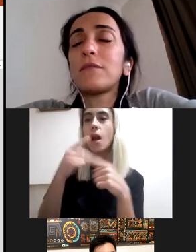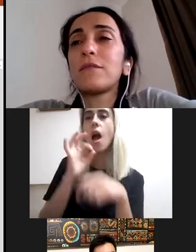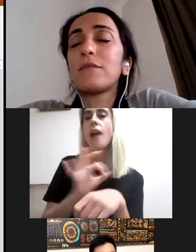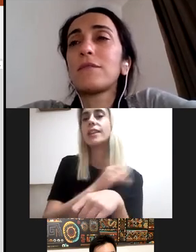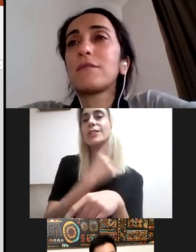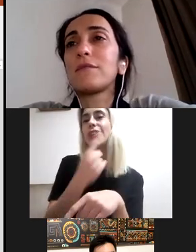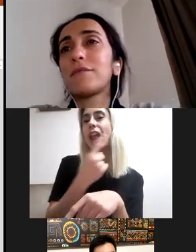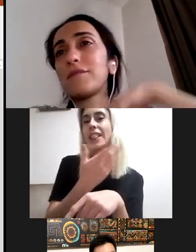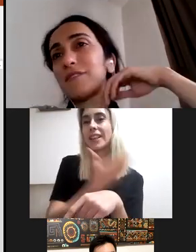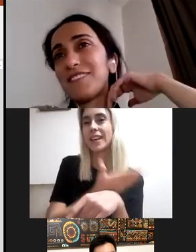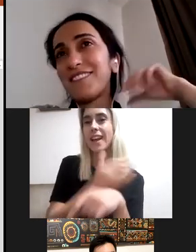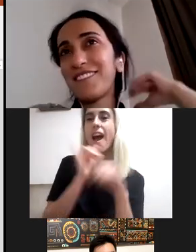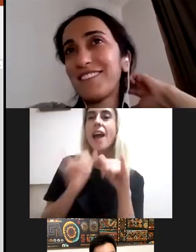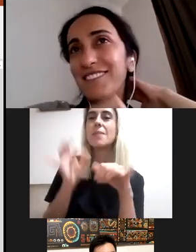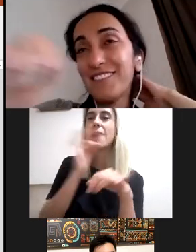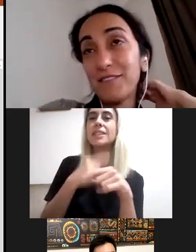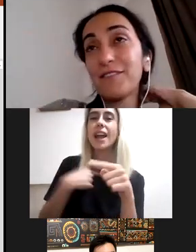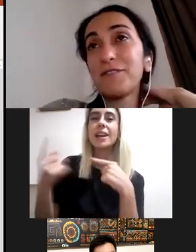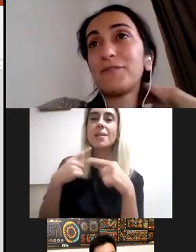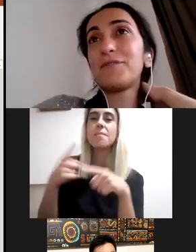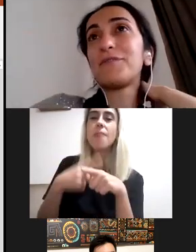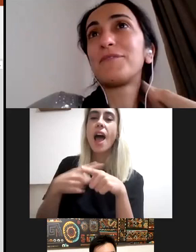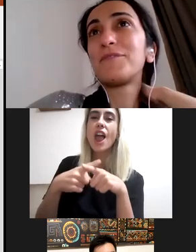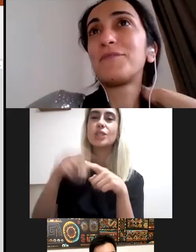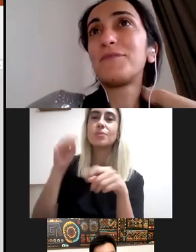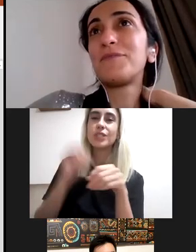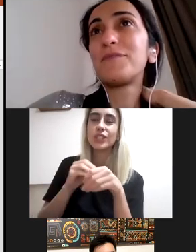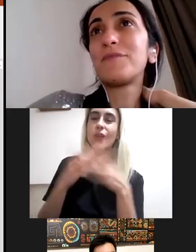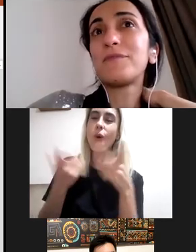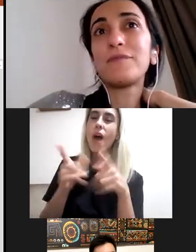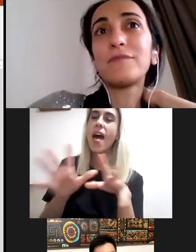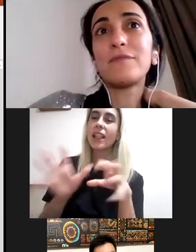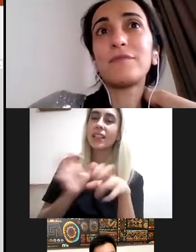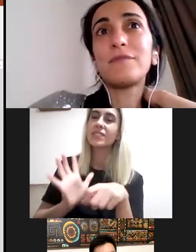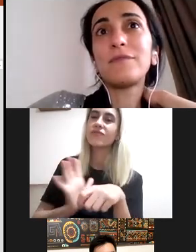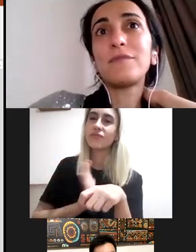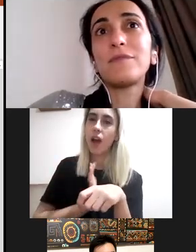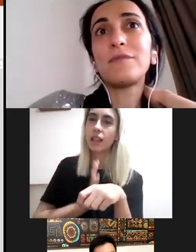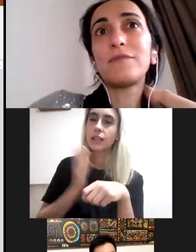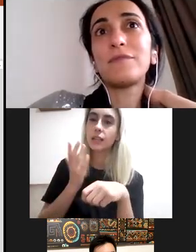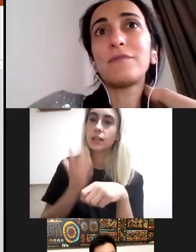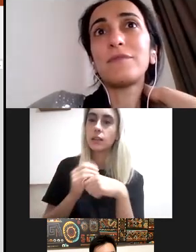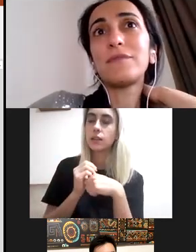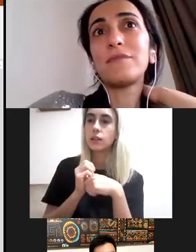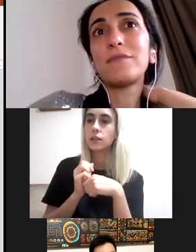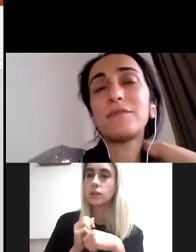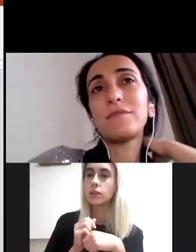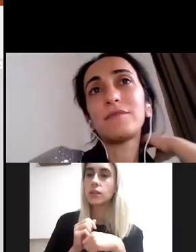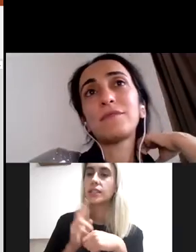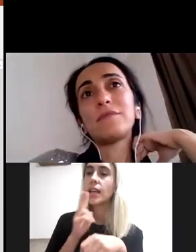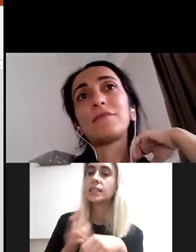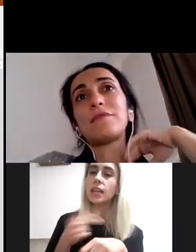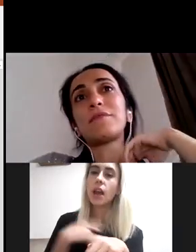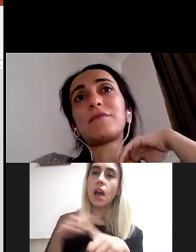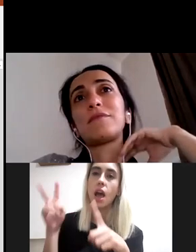Ben... Aşağı yukarı benzer şeyler paylaştığınız için. Evet, yani onun etkisi vardır. Yani kesinlikle katılıyorum